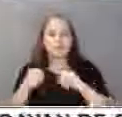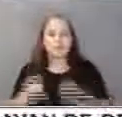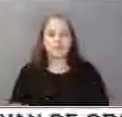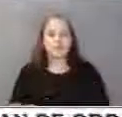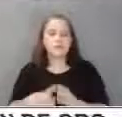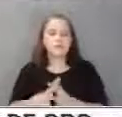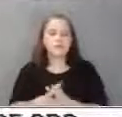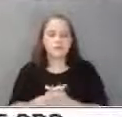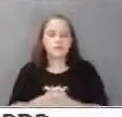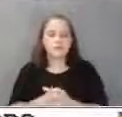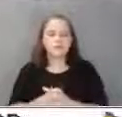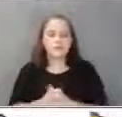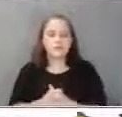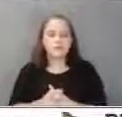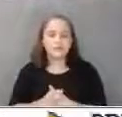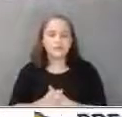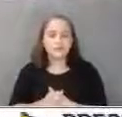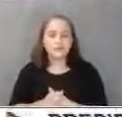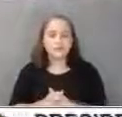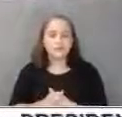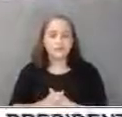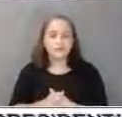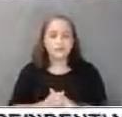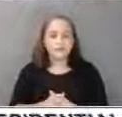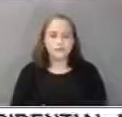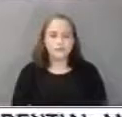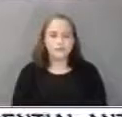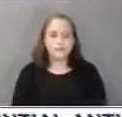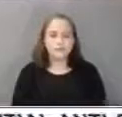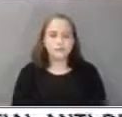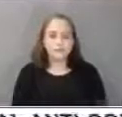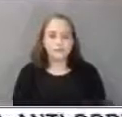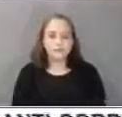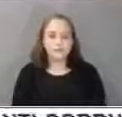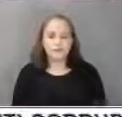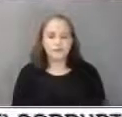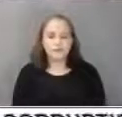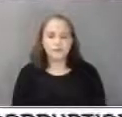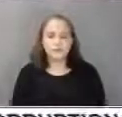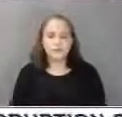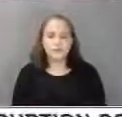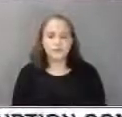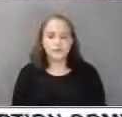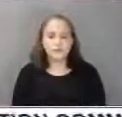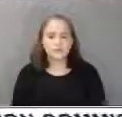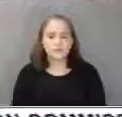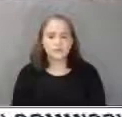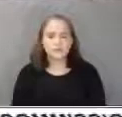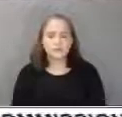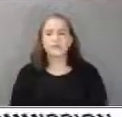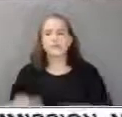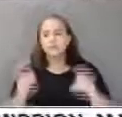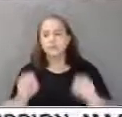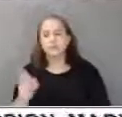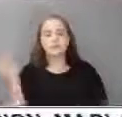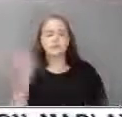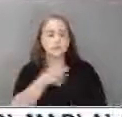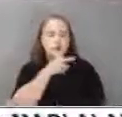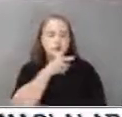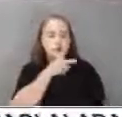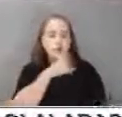vehicle. Nakakalungkot lang dahil bata pa ang mga ito at early age ay ganito na